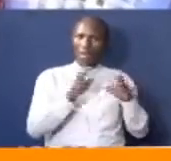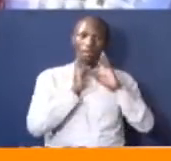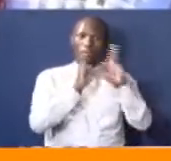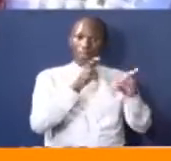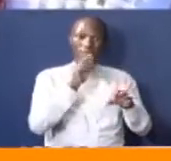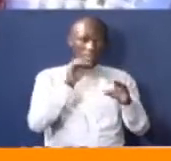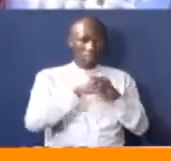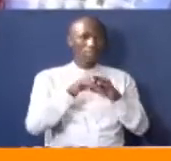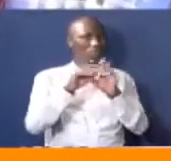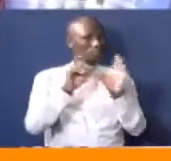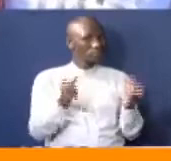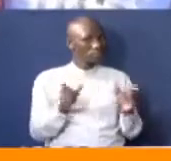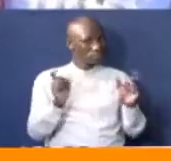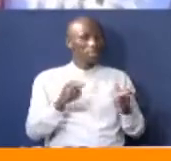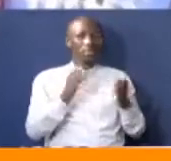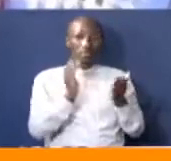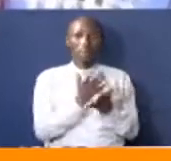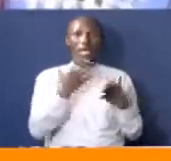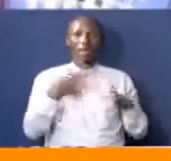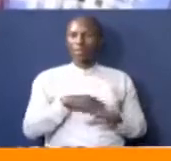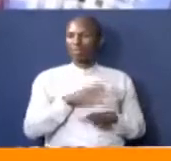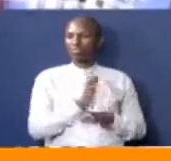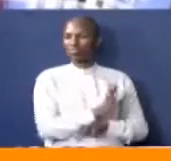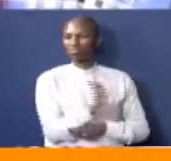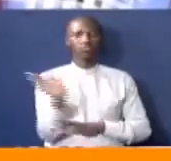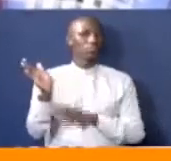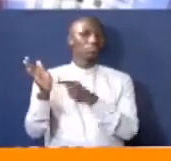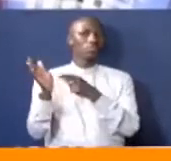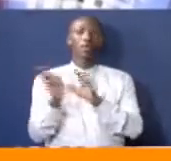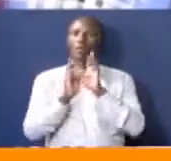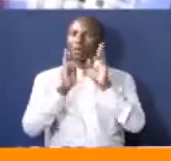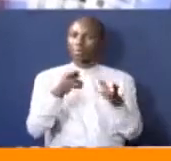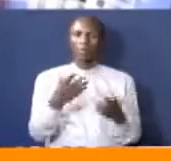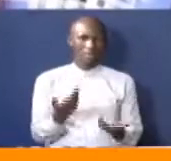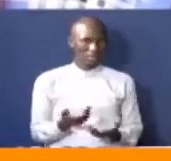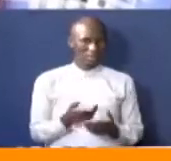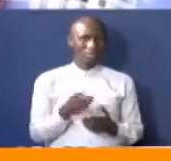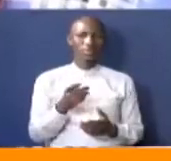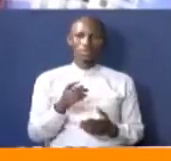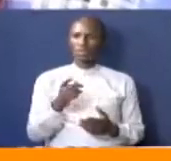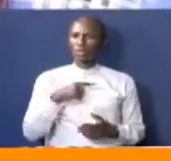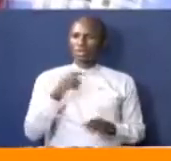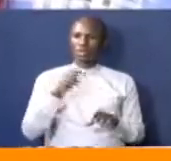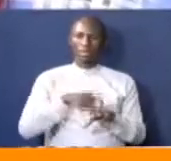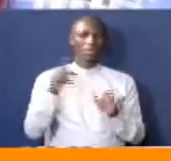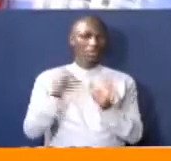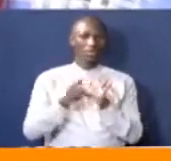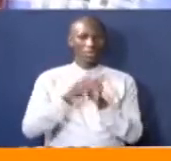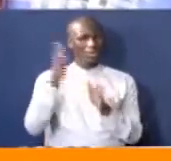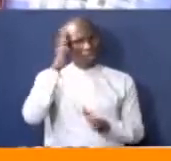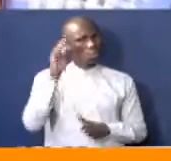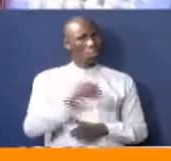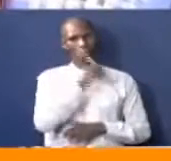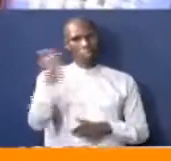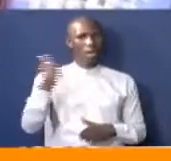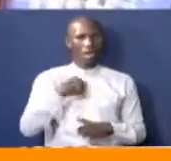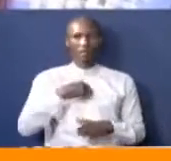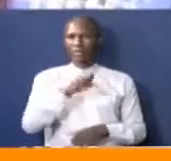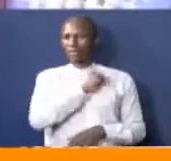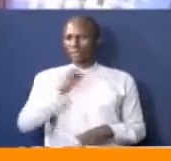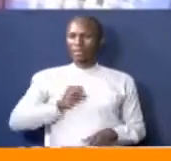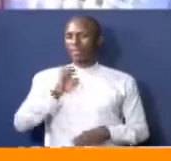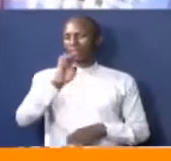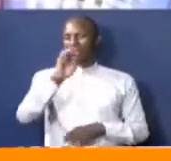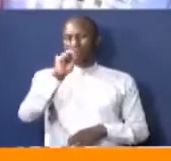vika katika media andu wame maidivert reports ila tunai kitui ni tuisi neesa senator eno